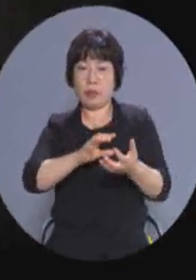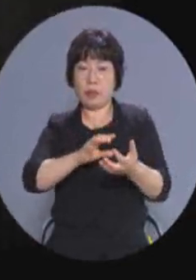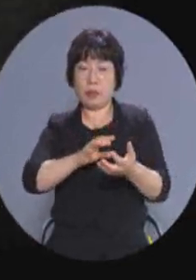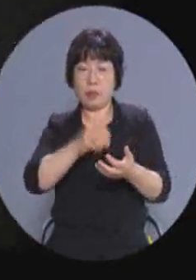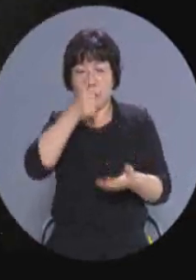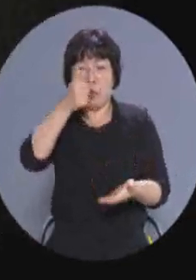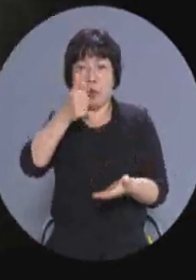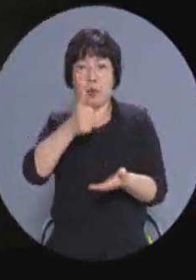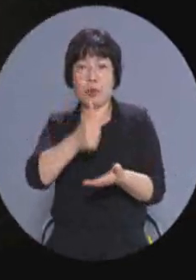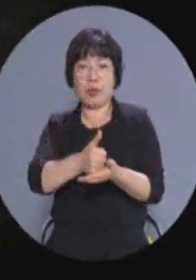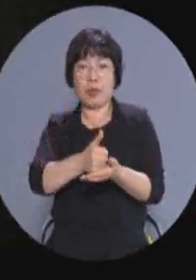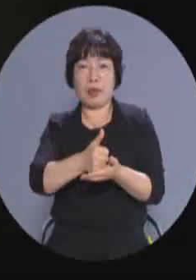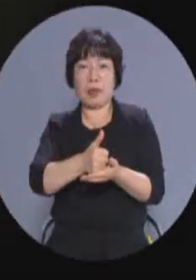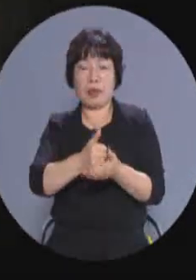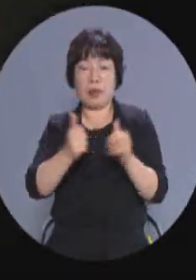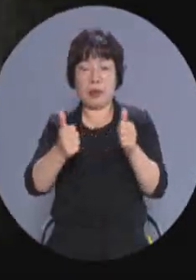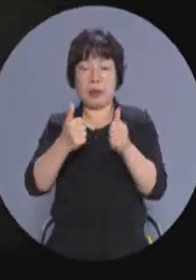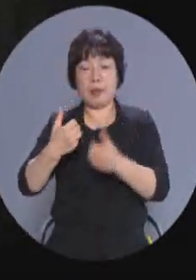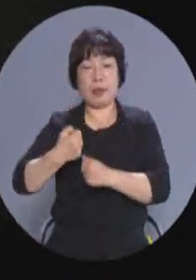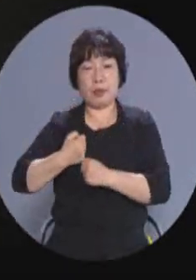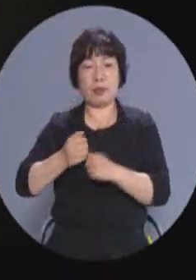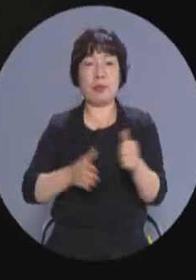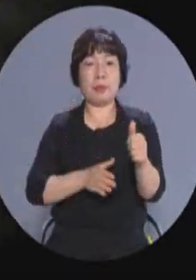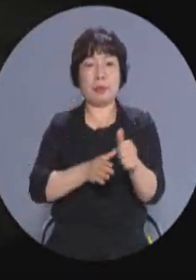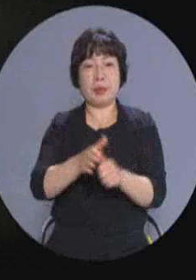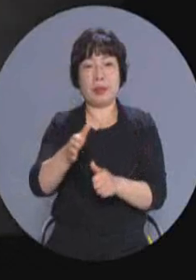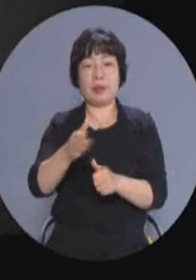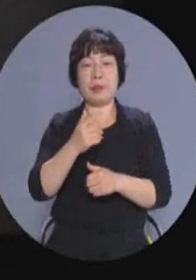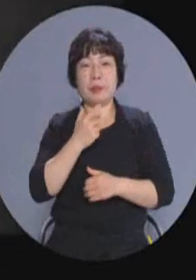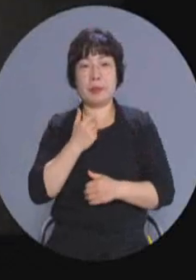일으켰다는 혐의로 군법 회의에 넘겨져